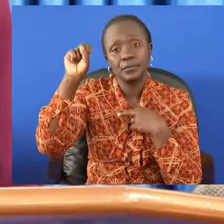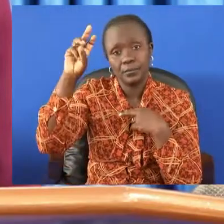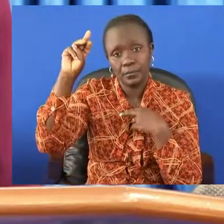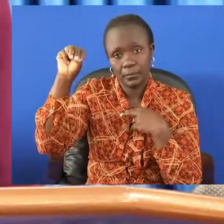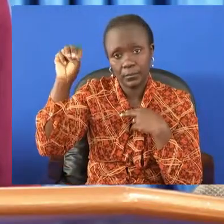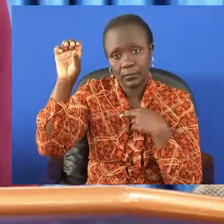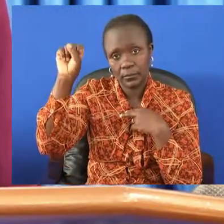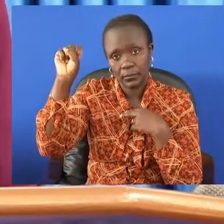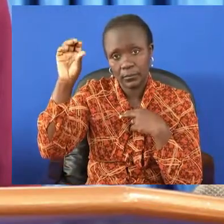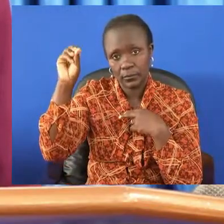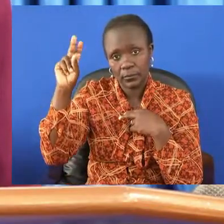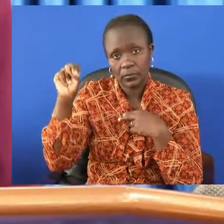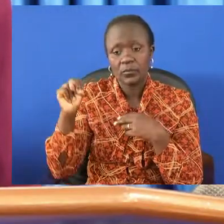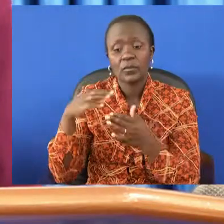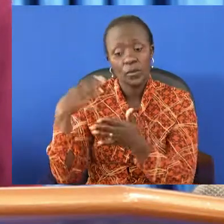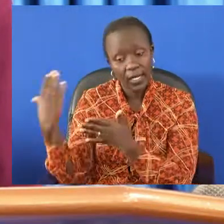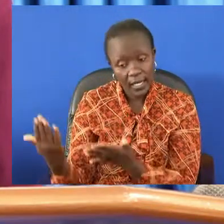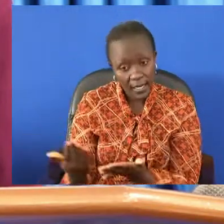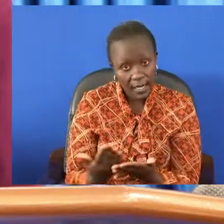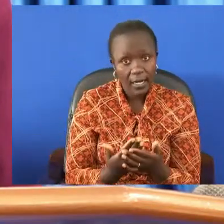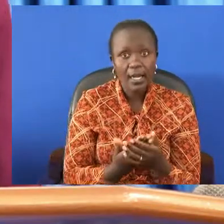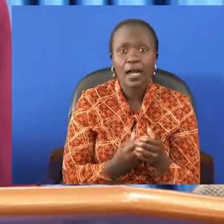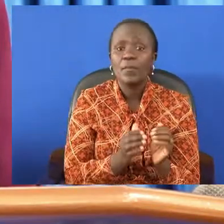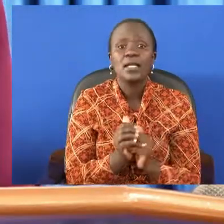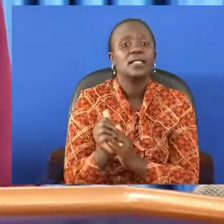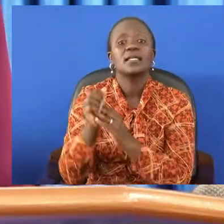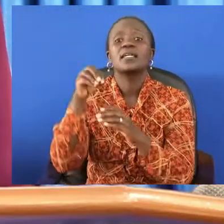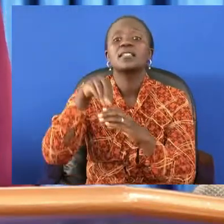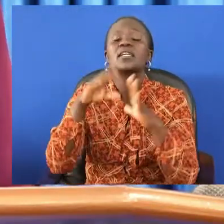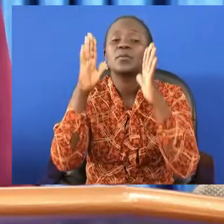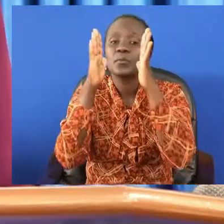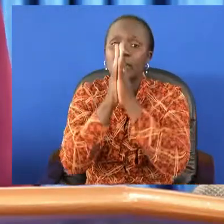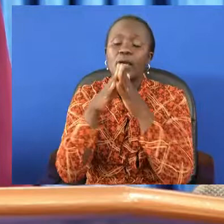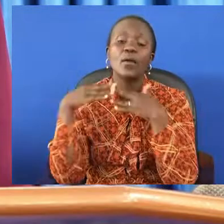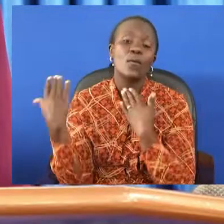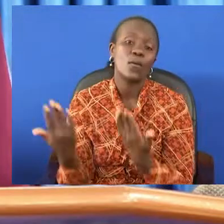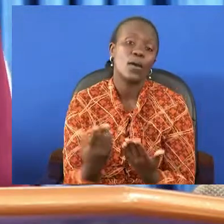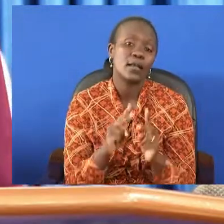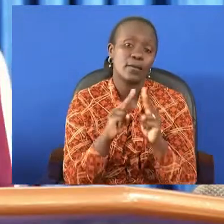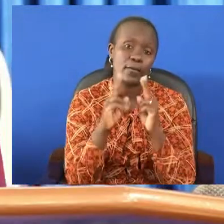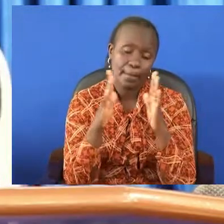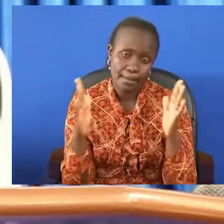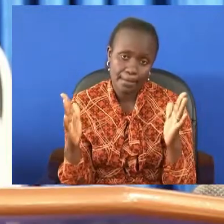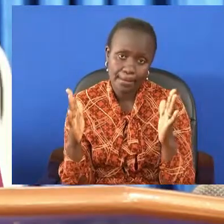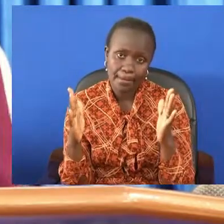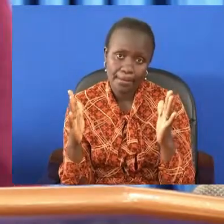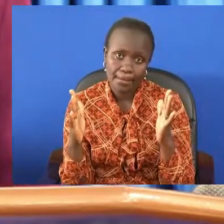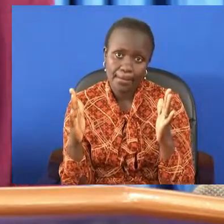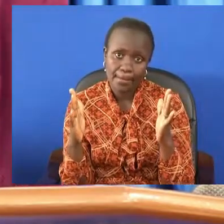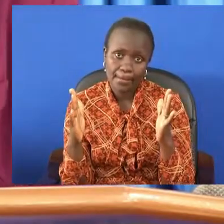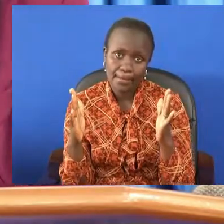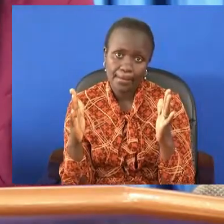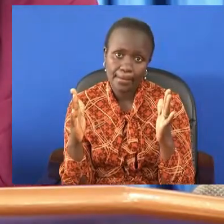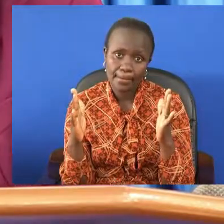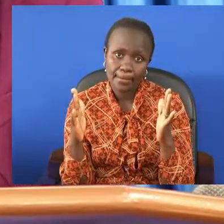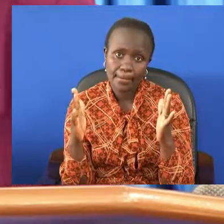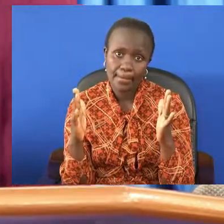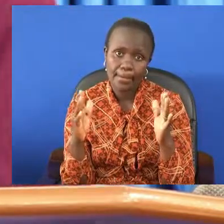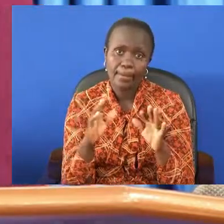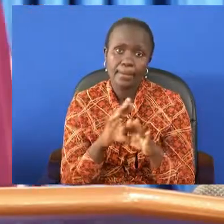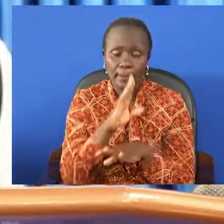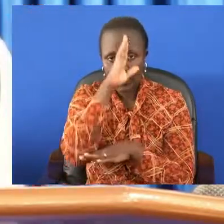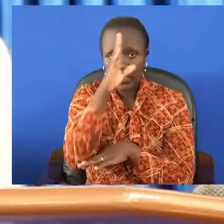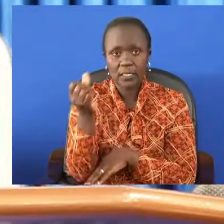Samoe atakuja kutuongoza katika maombezi. Karibuni sana. Nataka nikaribishe sasa Sunday